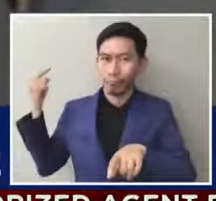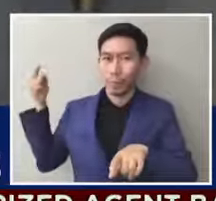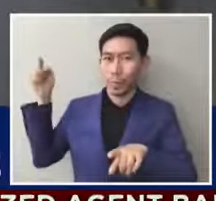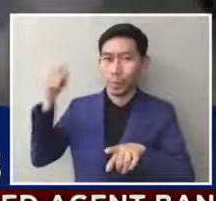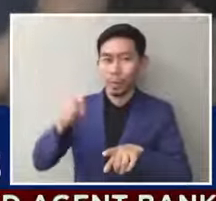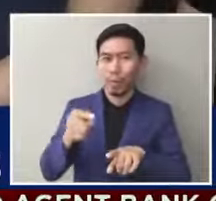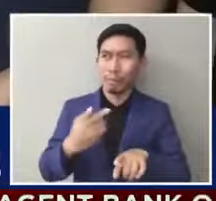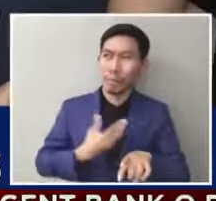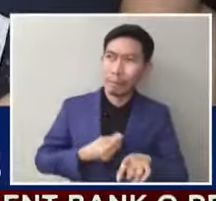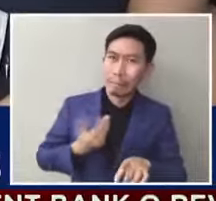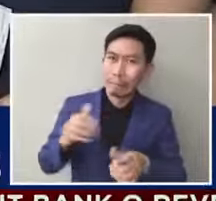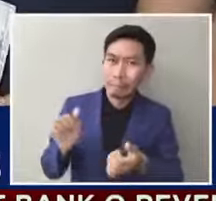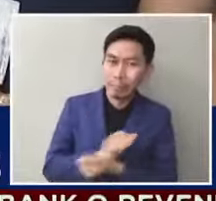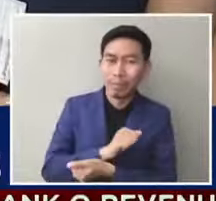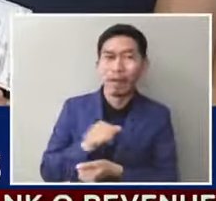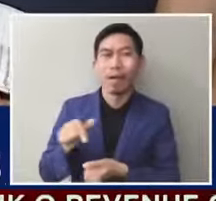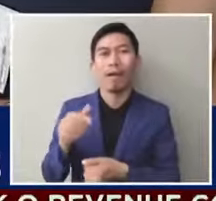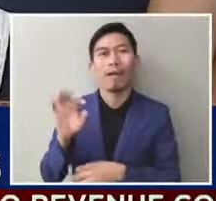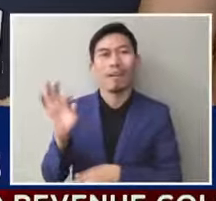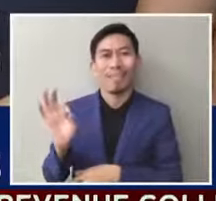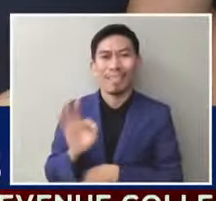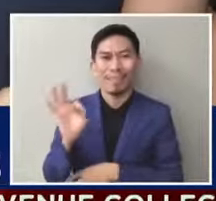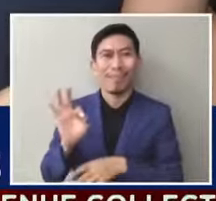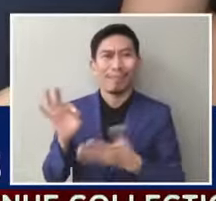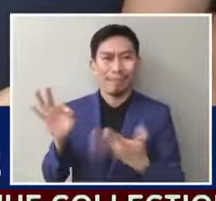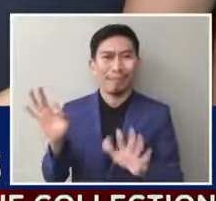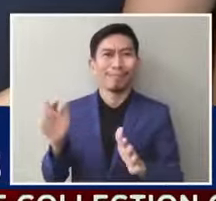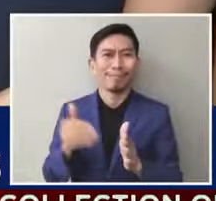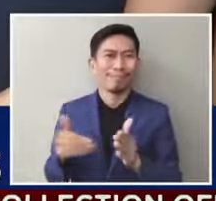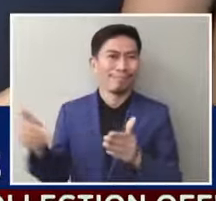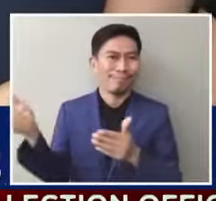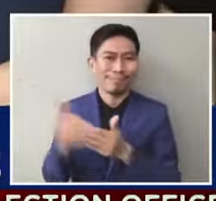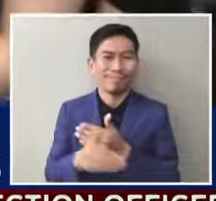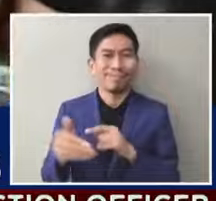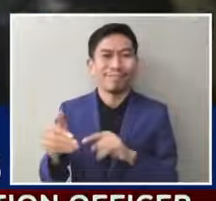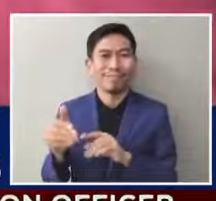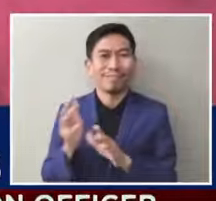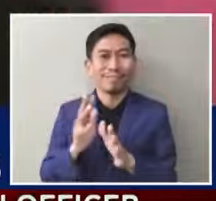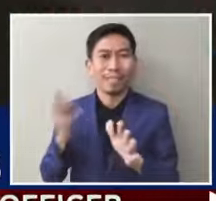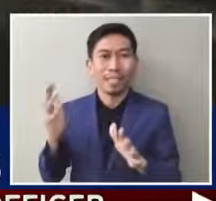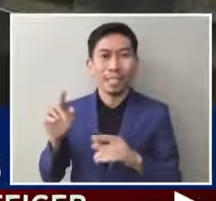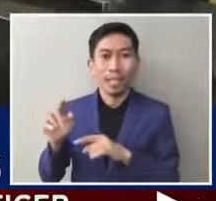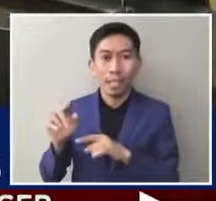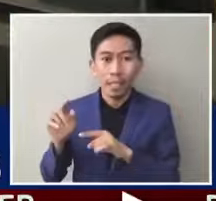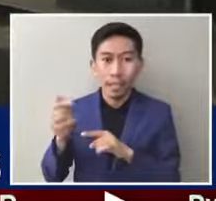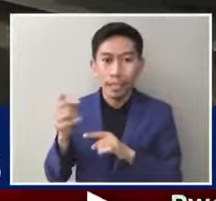pumila na siya. Si Christine mula Valenzuela, pangatlo sa pila.